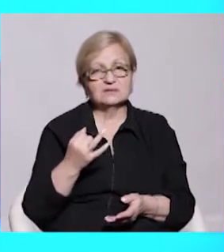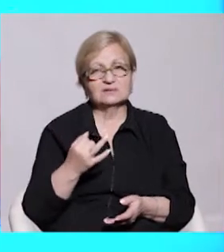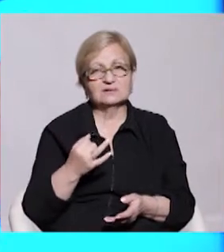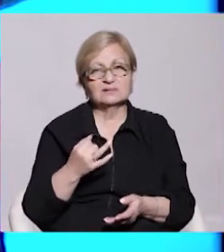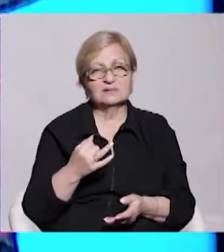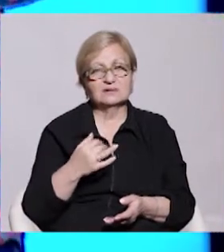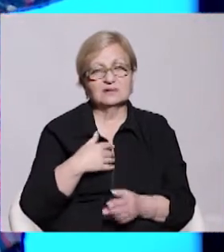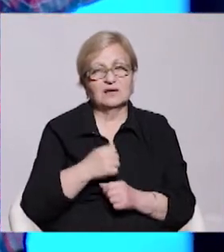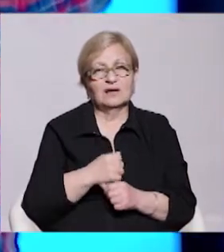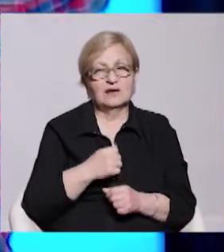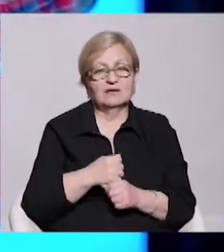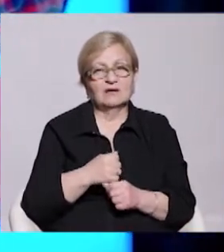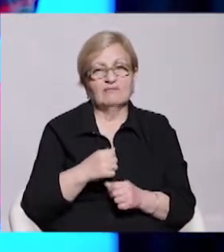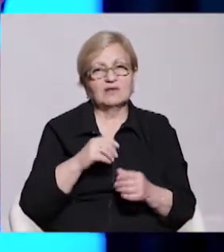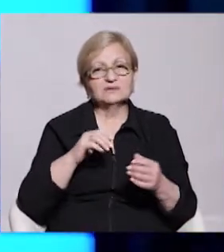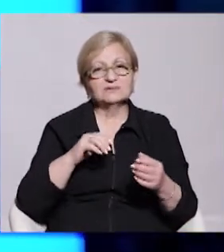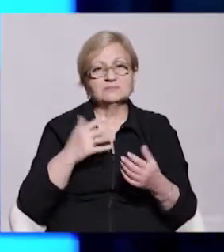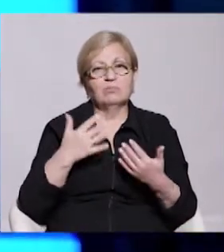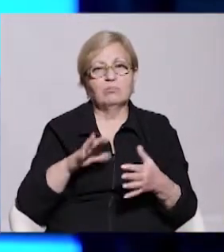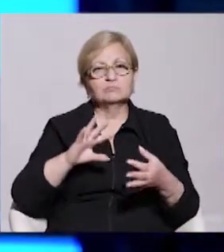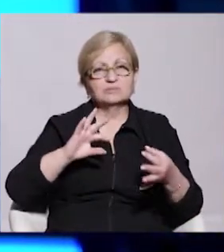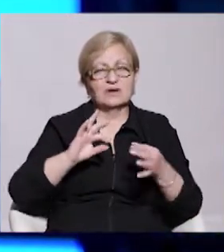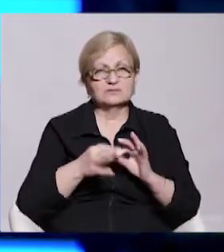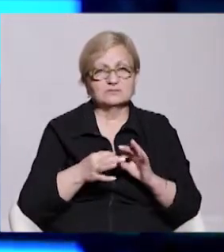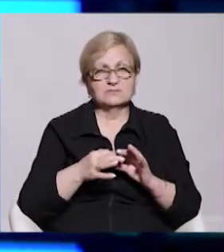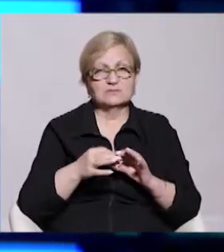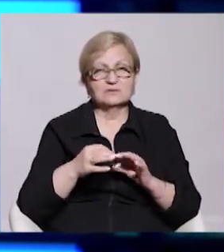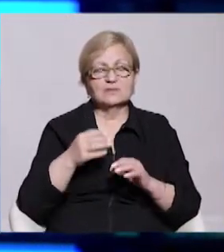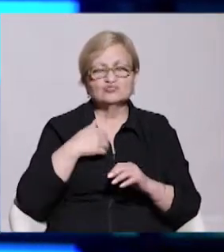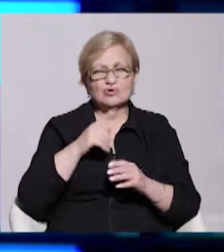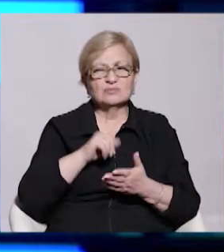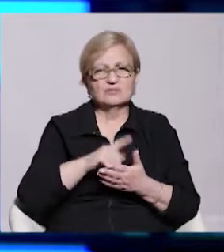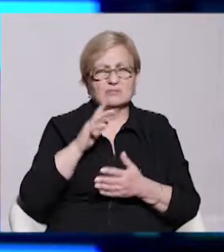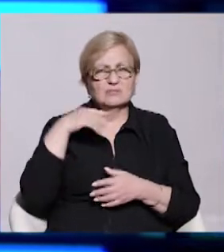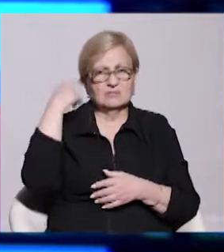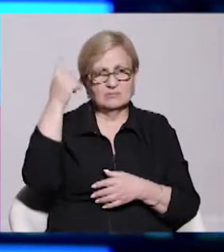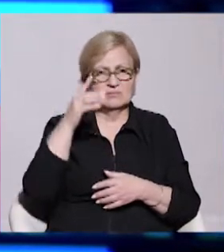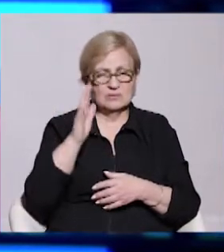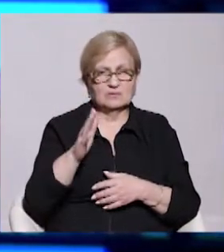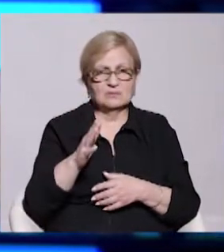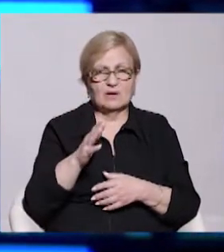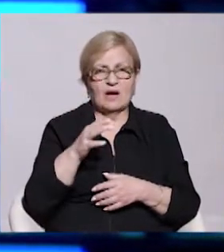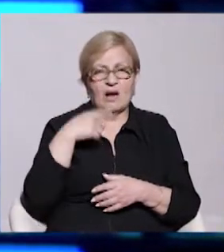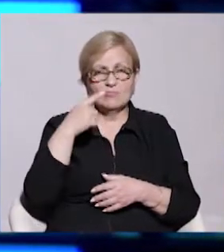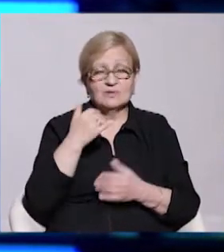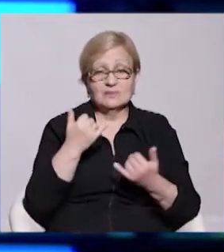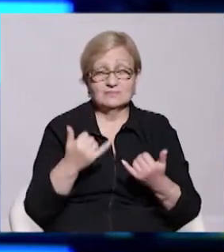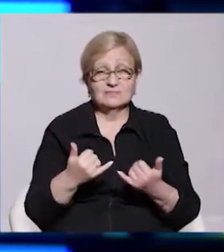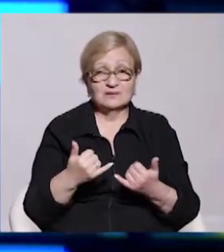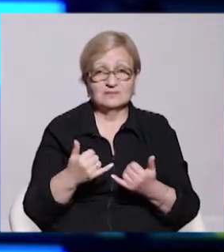ჩვენ გავაკეთეთ დასკვნები. ამოცანებს ჩვენ აუცილებლად ამოვხსნით, პასუხებსაც ვიპოვით. უბრალოდ დღეს